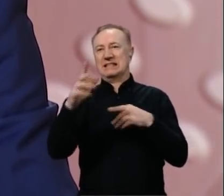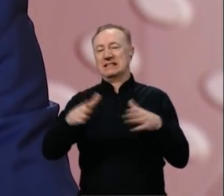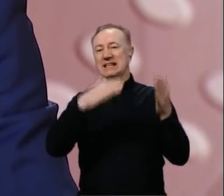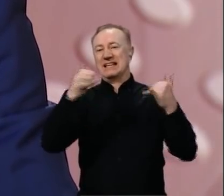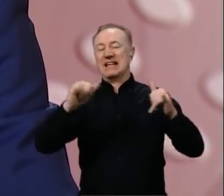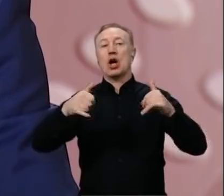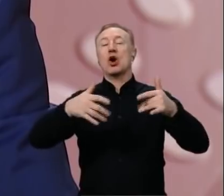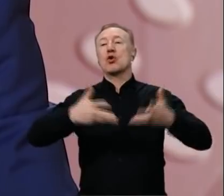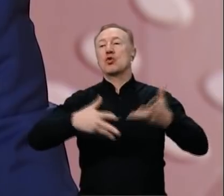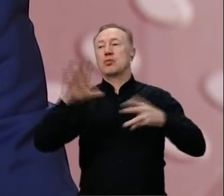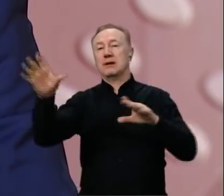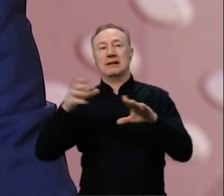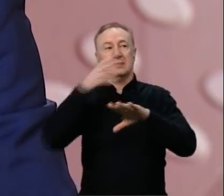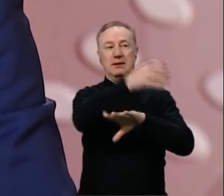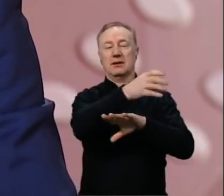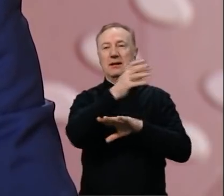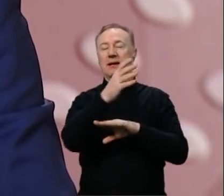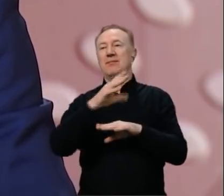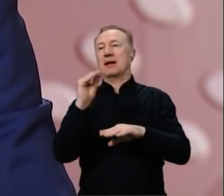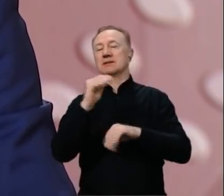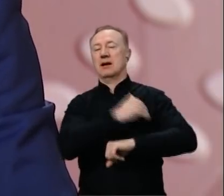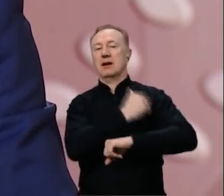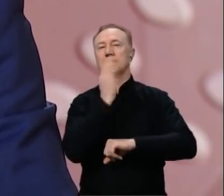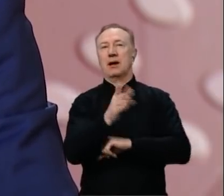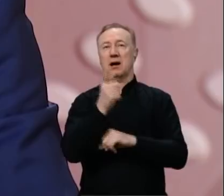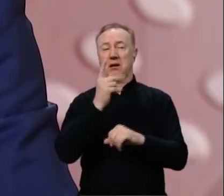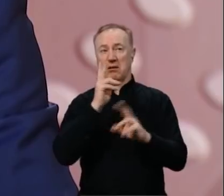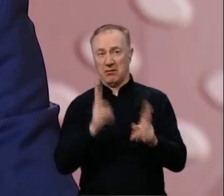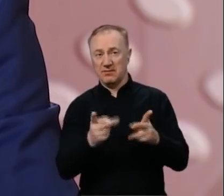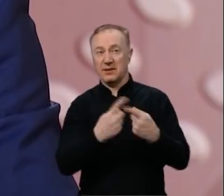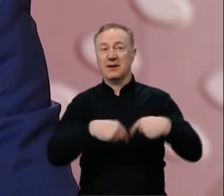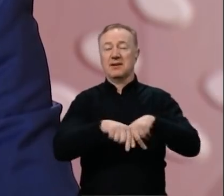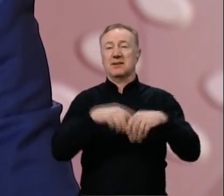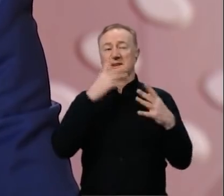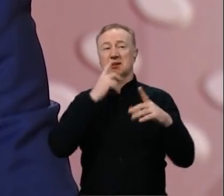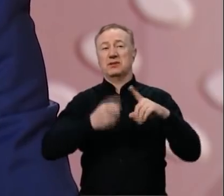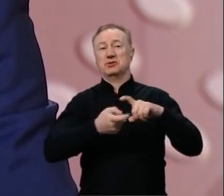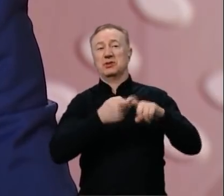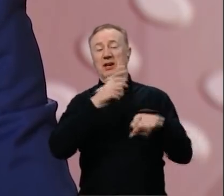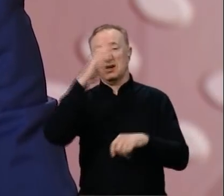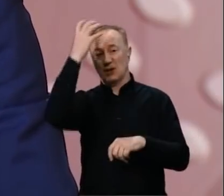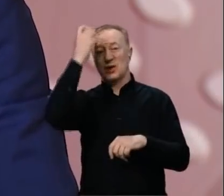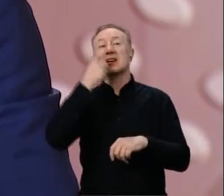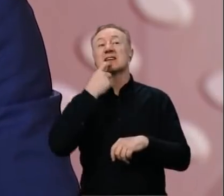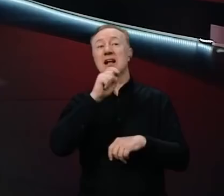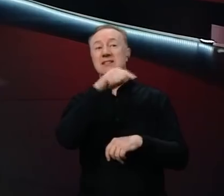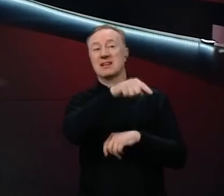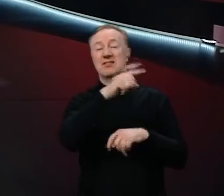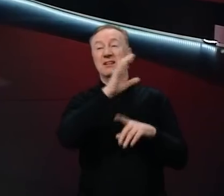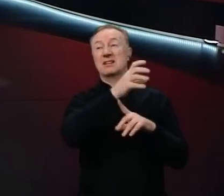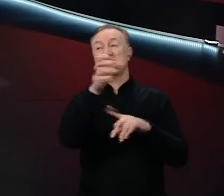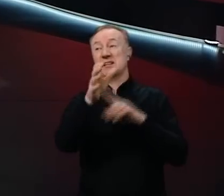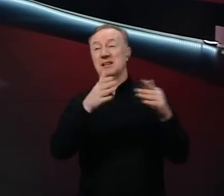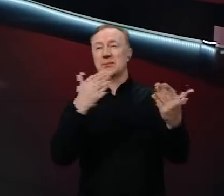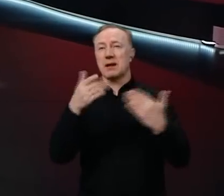w innym klubie ekstraklasowy zobaczymy czy to nastąpi właśnie z tamtej szatni Korony Kielce byłem